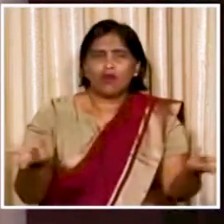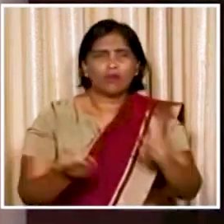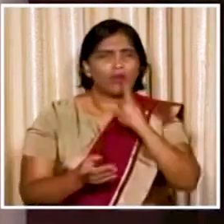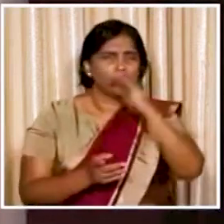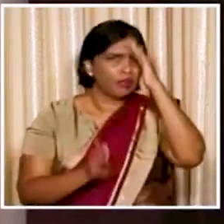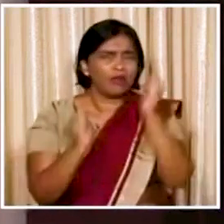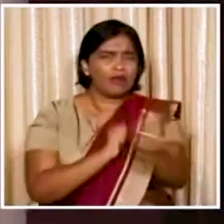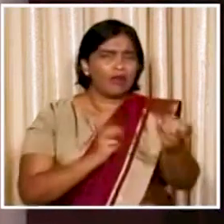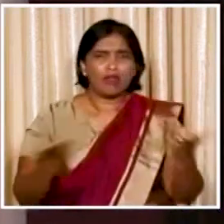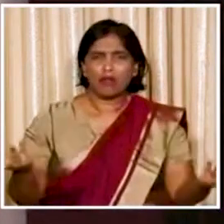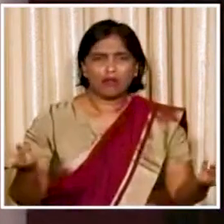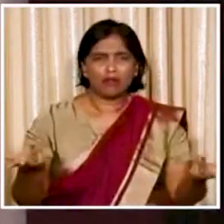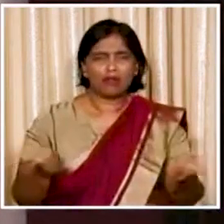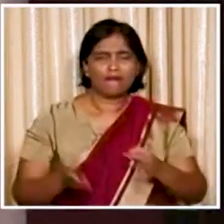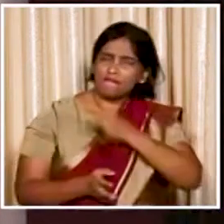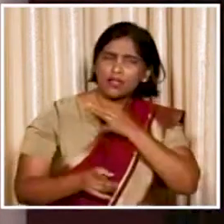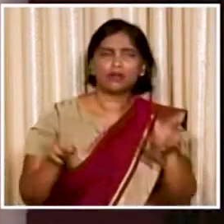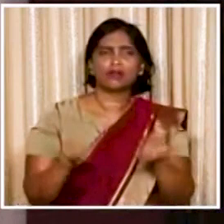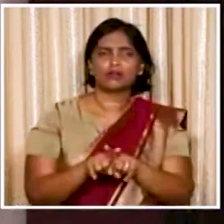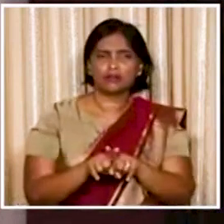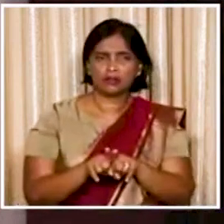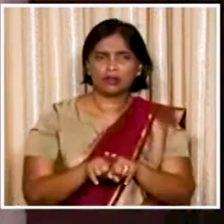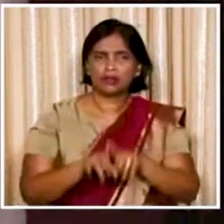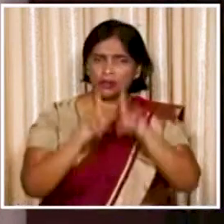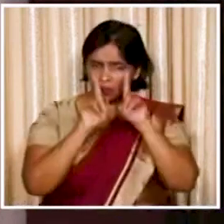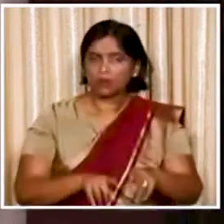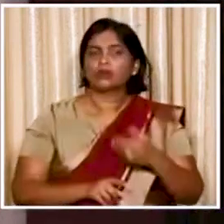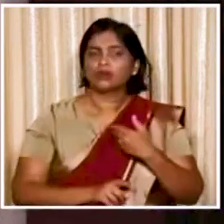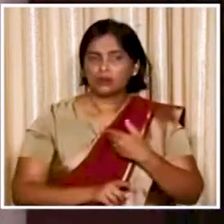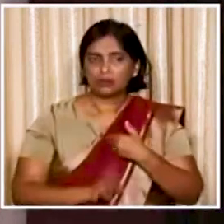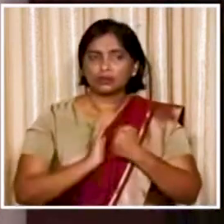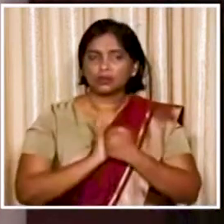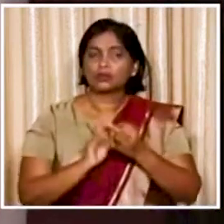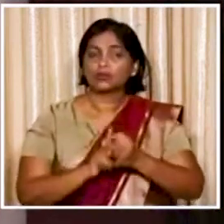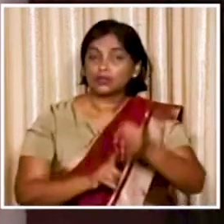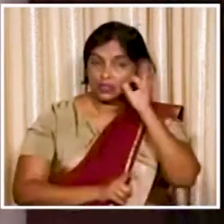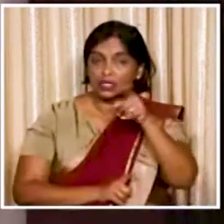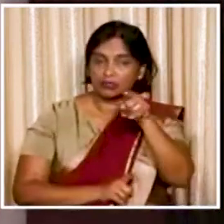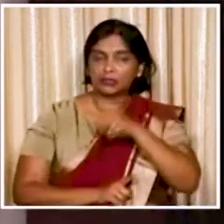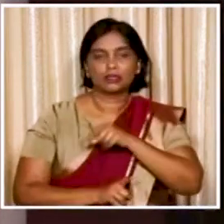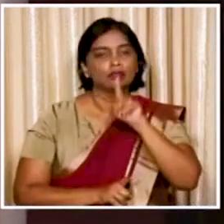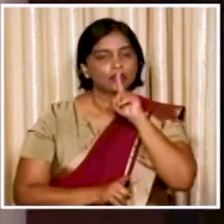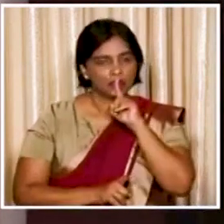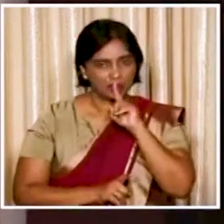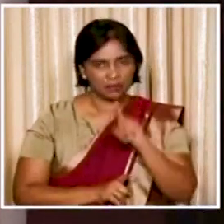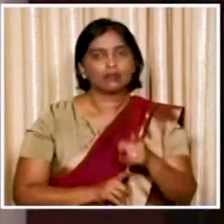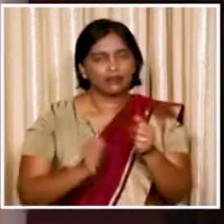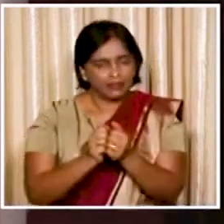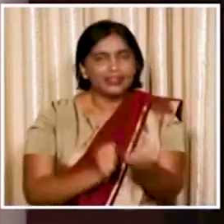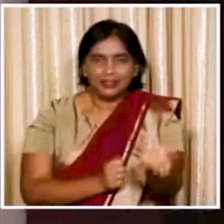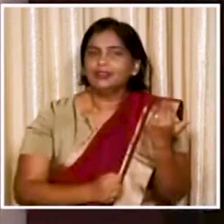කරන්නේ මොකද්ද මේ විහිළුව ඒ නිසා මම ගරු ජනාධිපතිතුමාගෙන් ඉල්ලීමක් කරනවා ඒ දේ